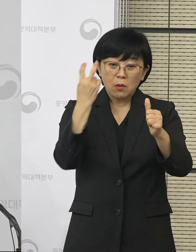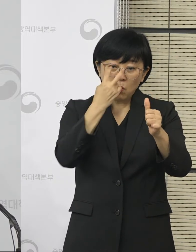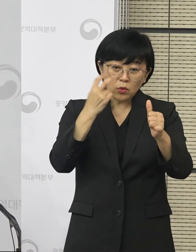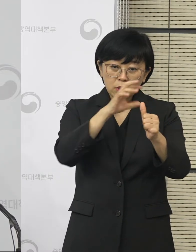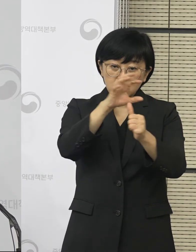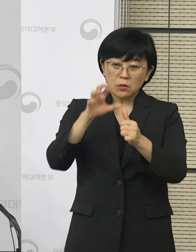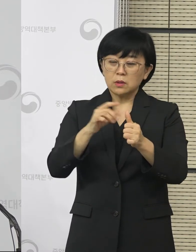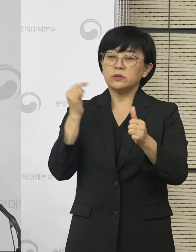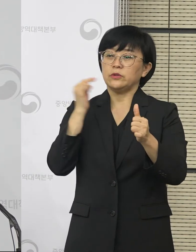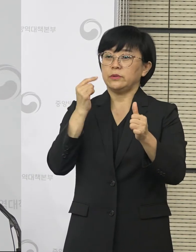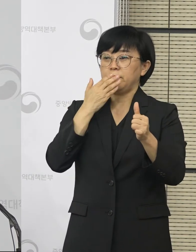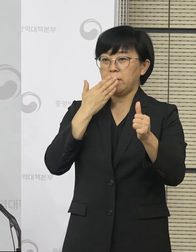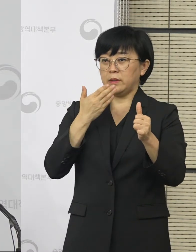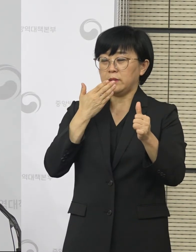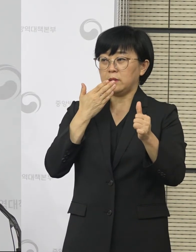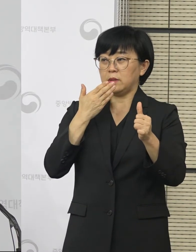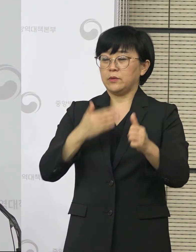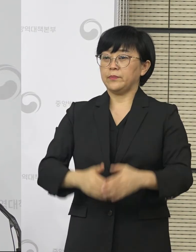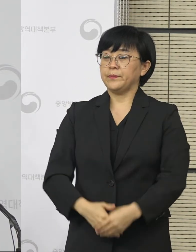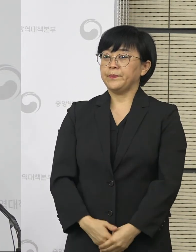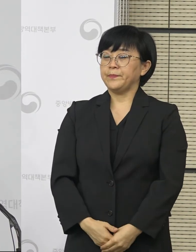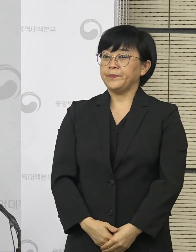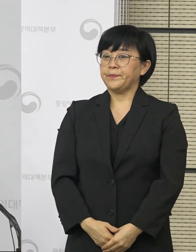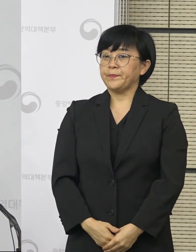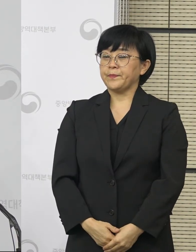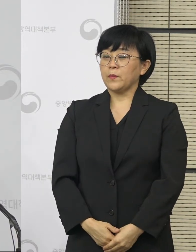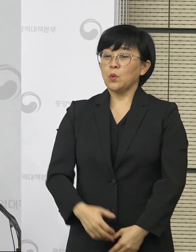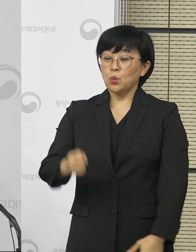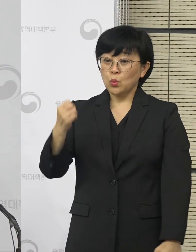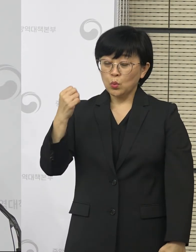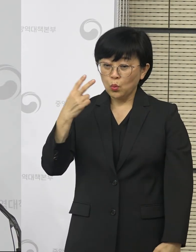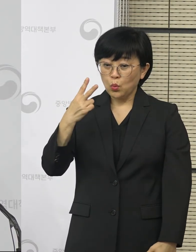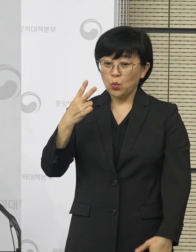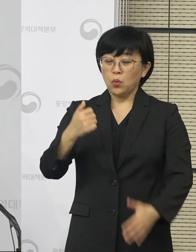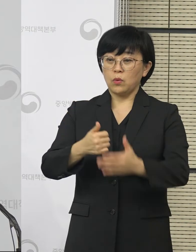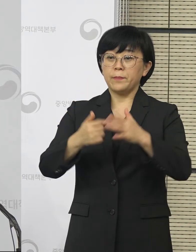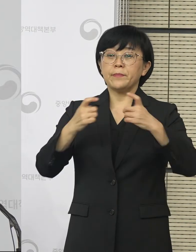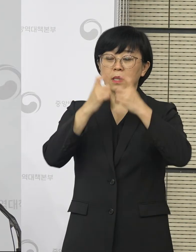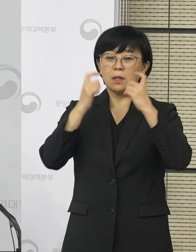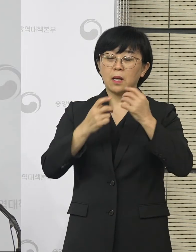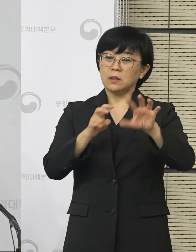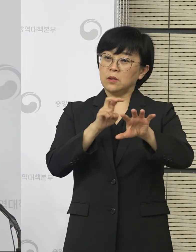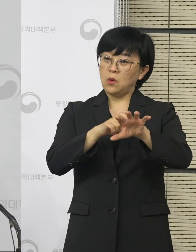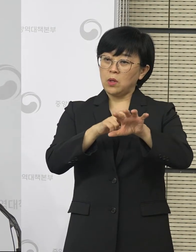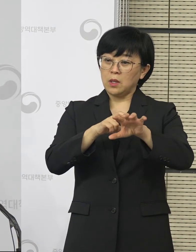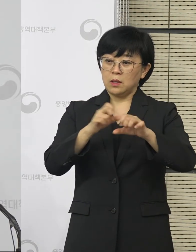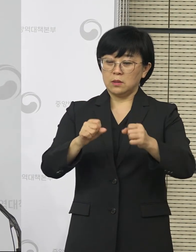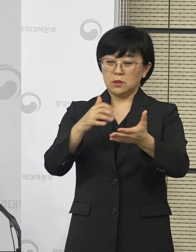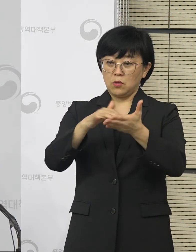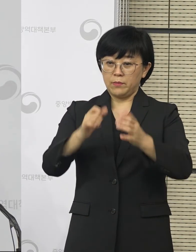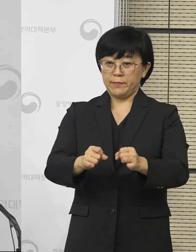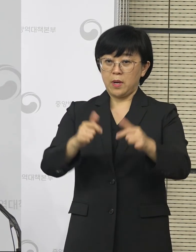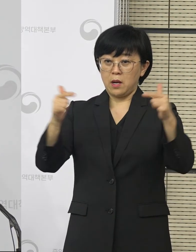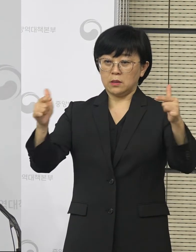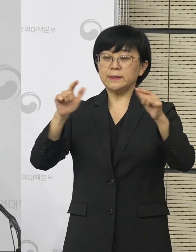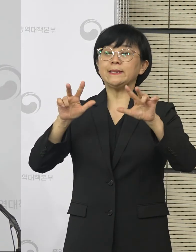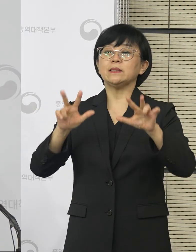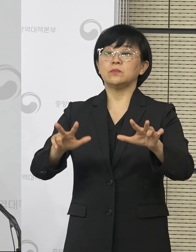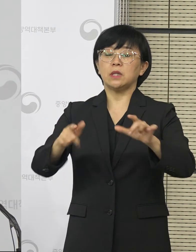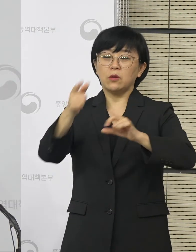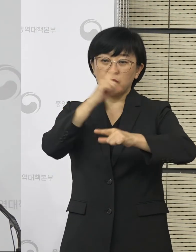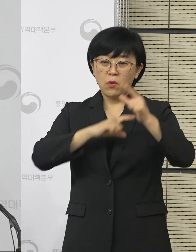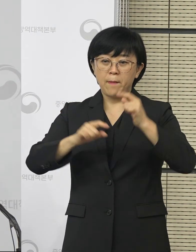모니터링 능력이 강화될 수 있을 것으로 기대합니다. 또한 민간의료기관까지 검사를